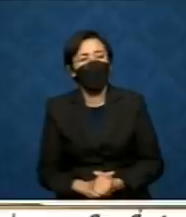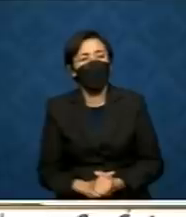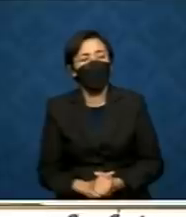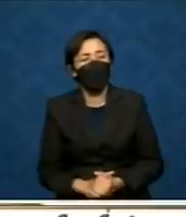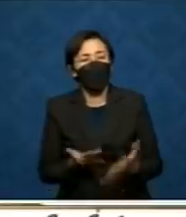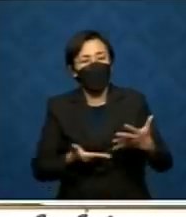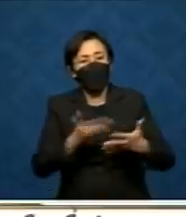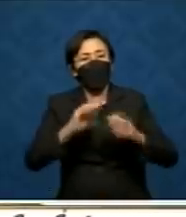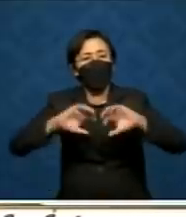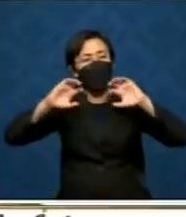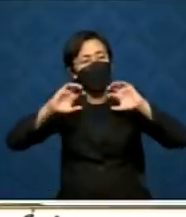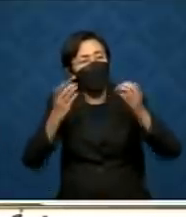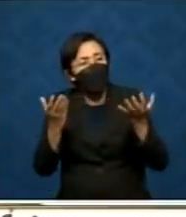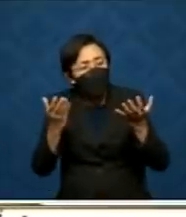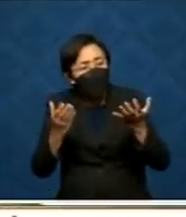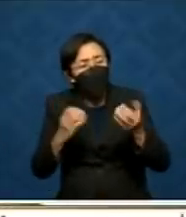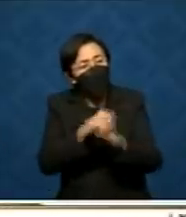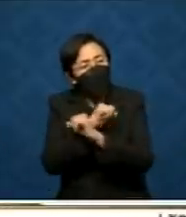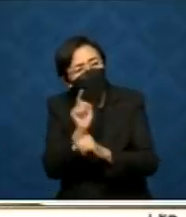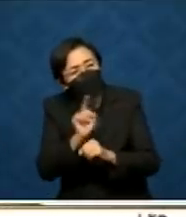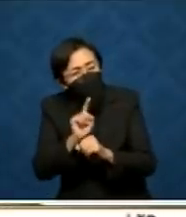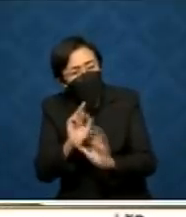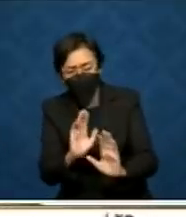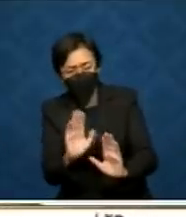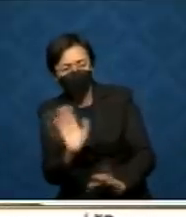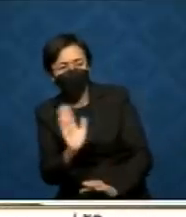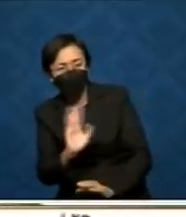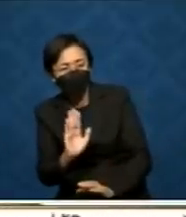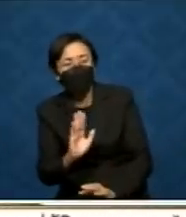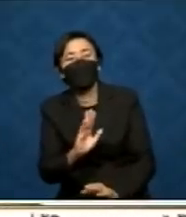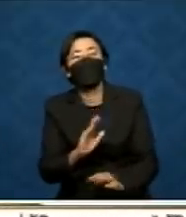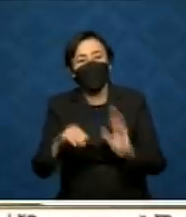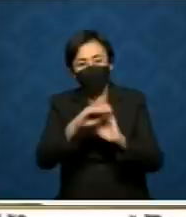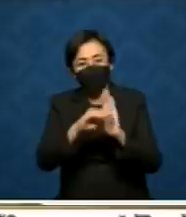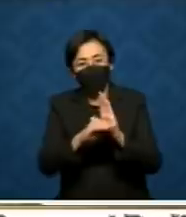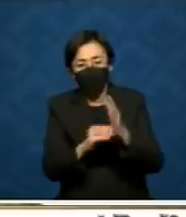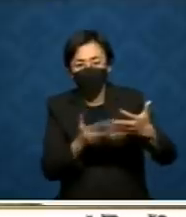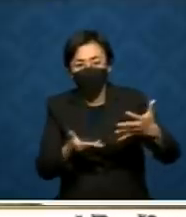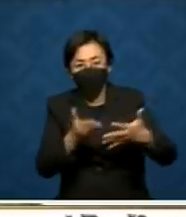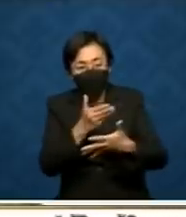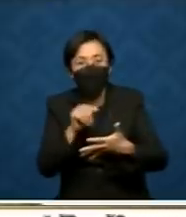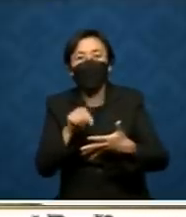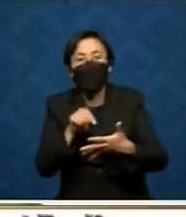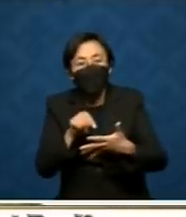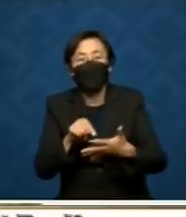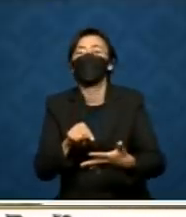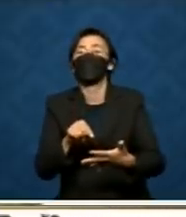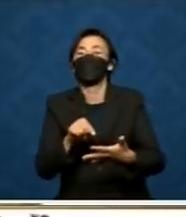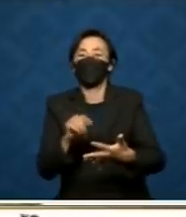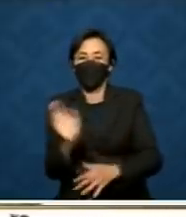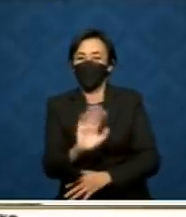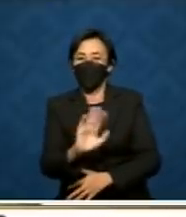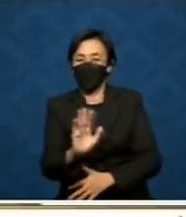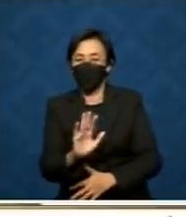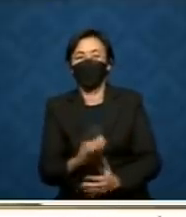นี่เบียดบังเขาหรือเปล่ากันเขาหรือเปล่าไม่กล้ากันตรงๆก็เอาขั้นตอนการจัดกันอีก